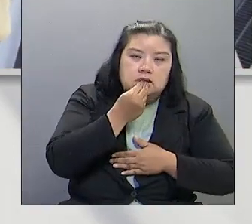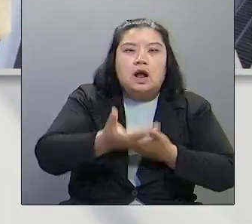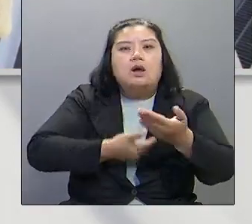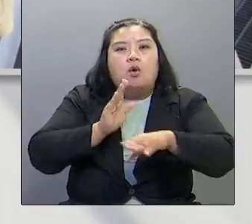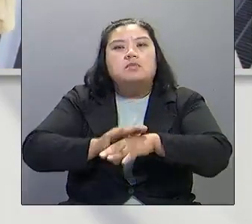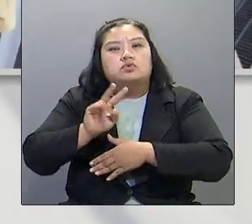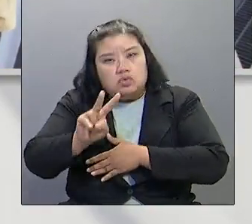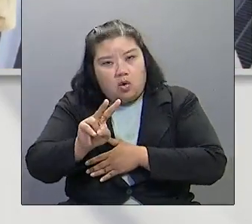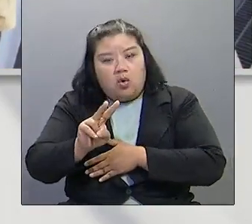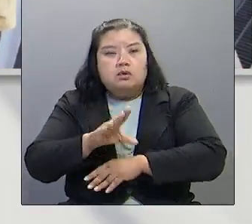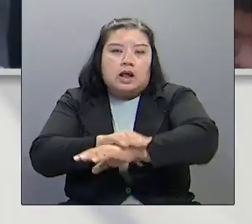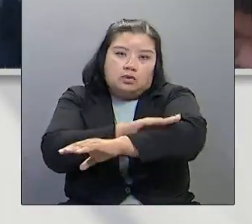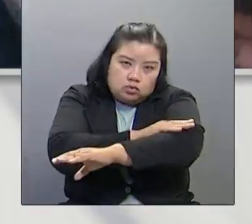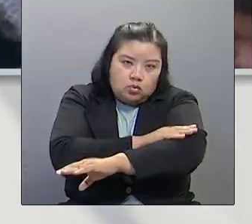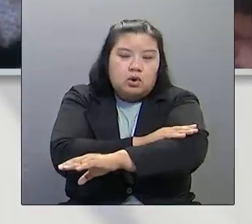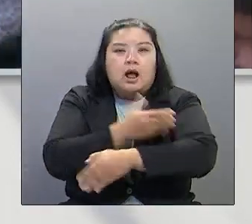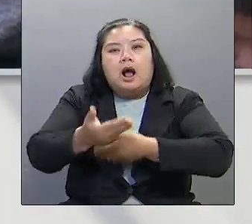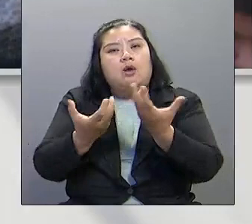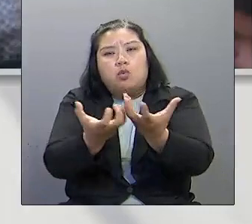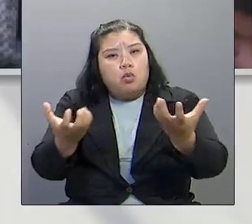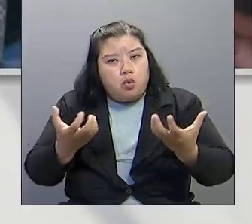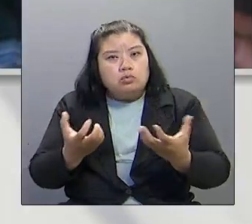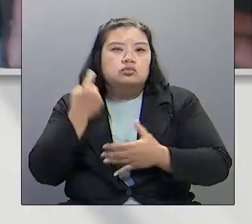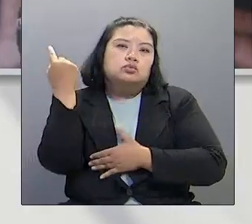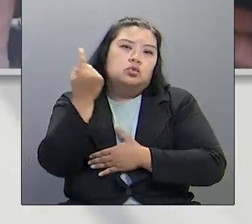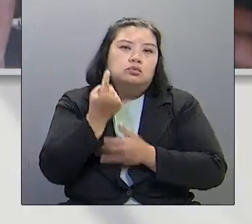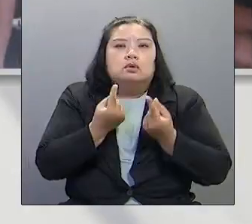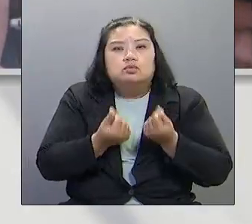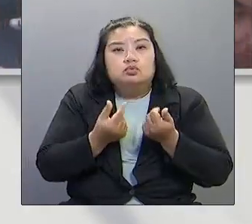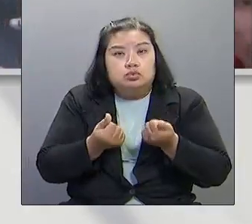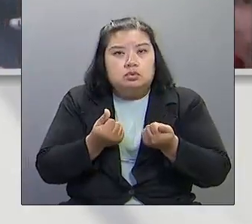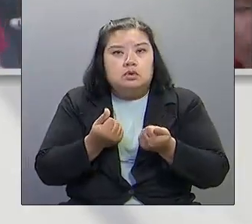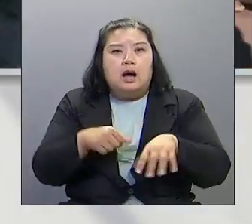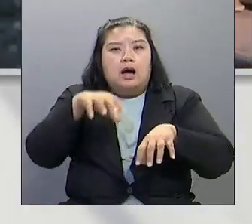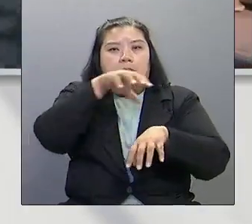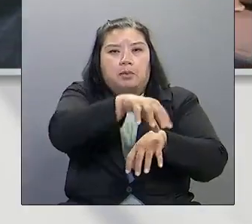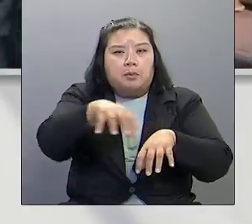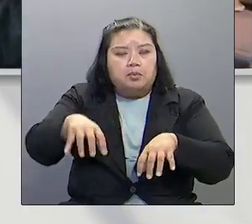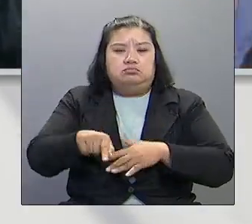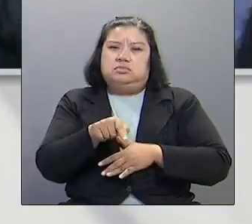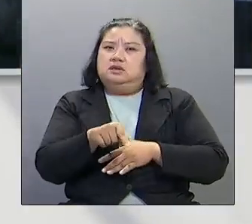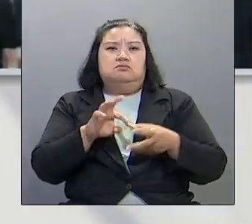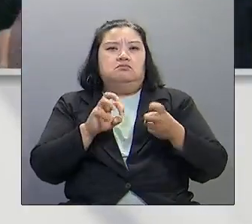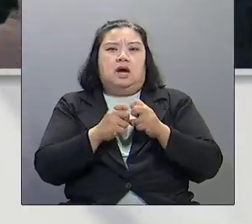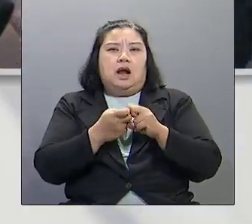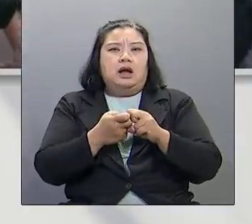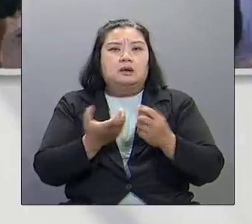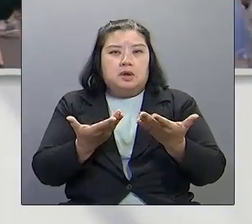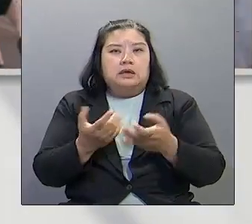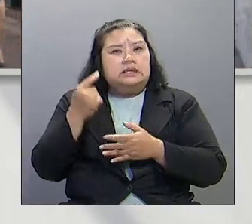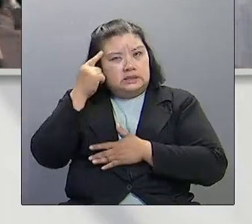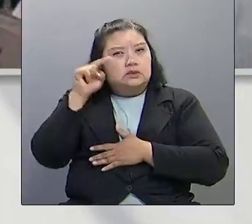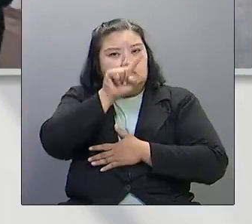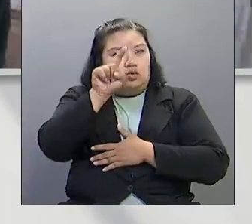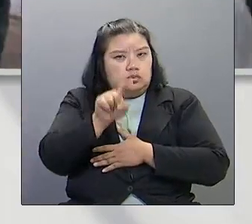ฝากร้านนวดไปจนถึงซูเปอร์มาร์เก็ตและสถานบันเทิงด้วยธุรกิจเหล่านี้ไม่น่าจะเป็นปัญหาเลยค่ะถ้าเกิดว่ามันไม่มีข้อสงสัยถึงการเข้าม